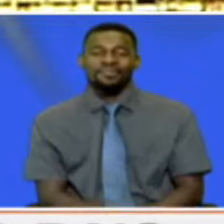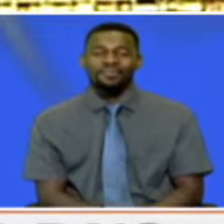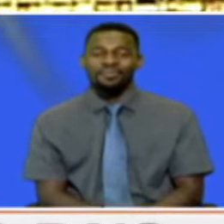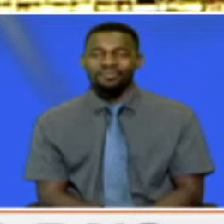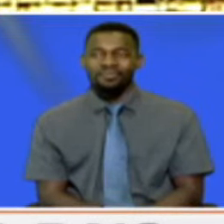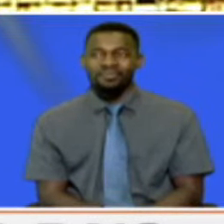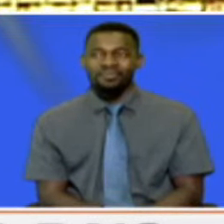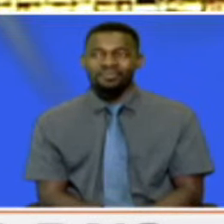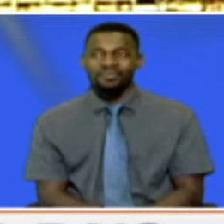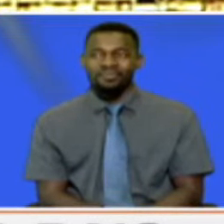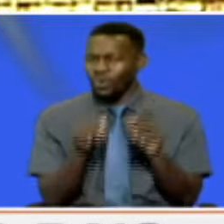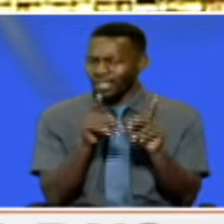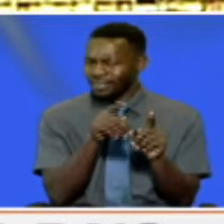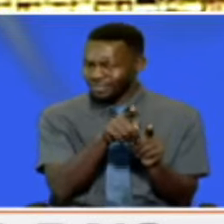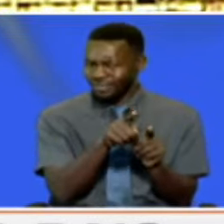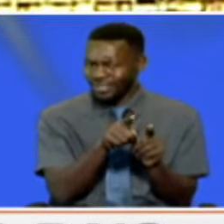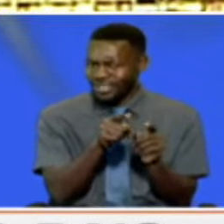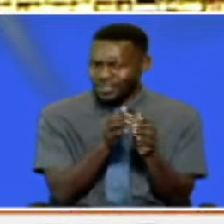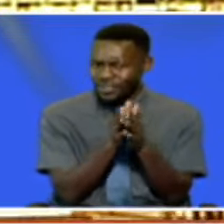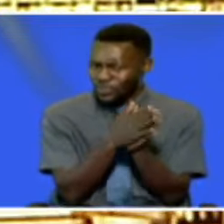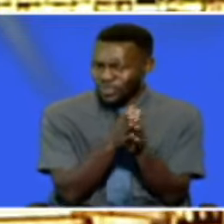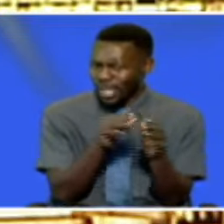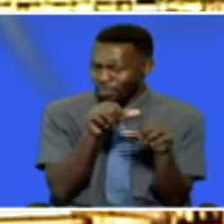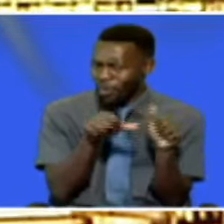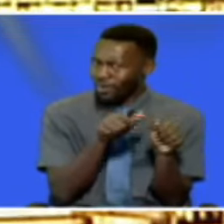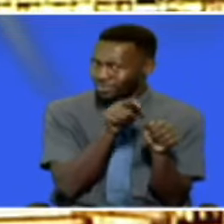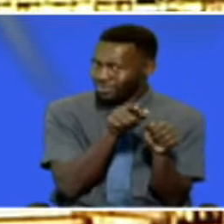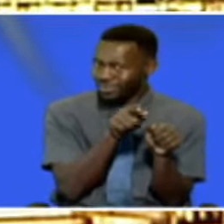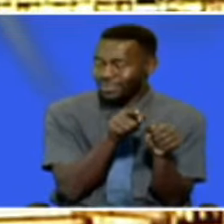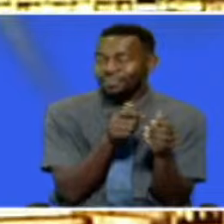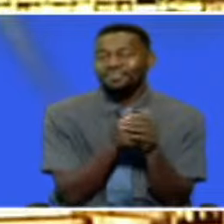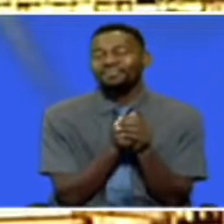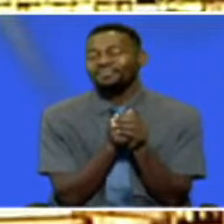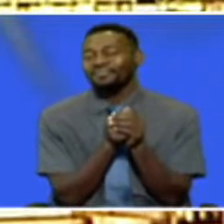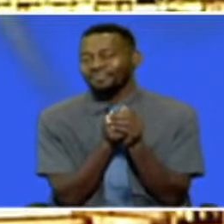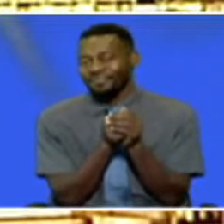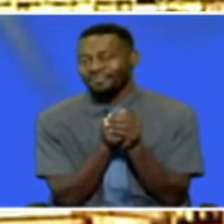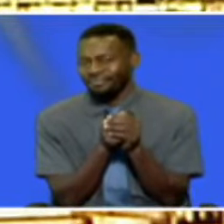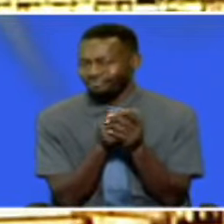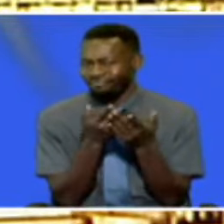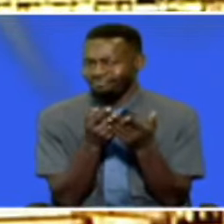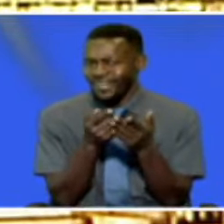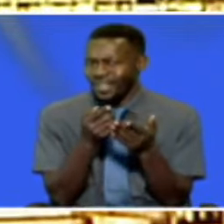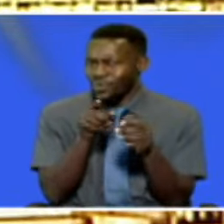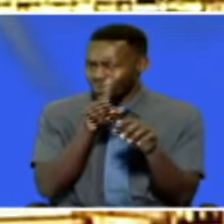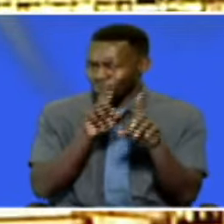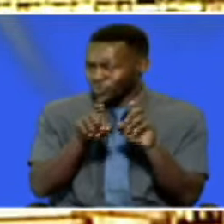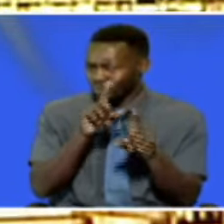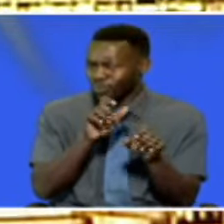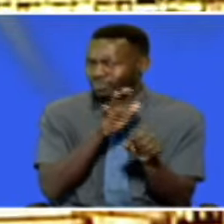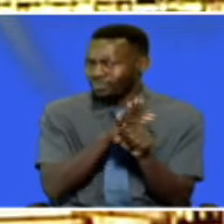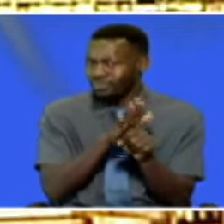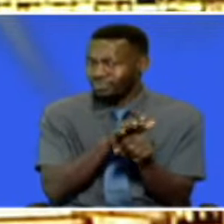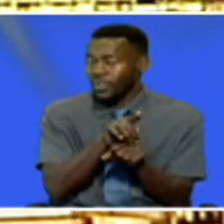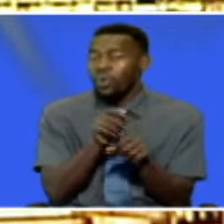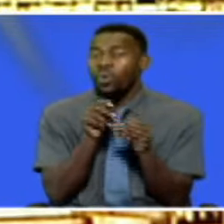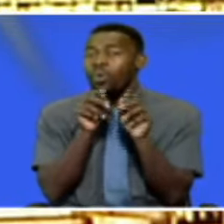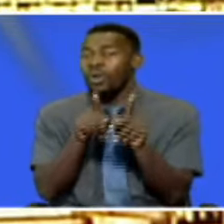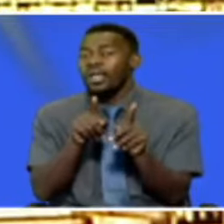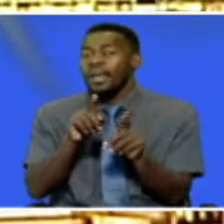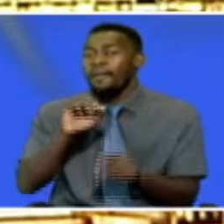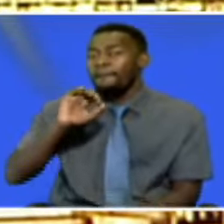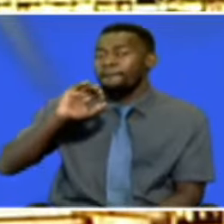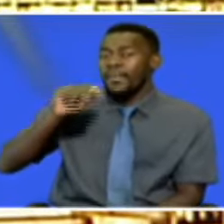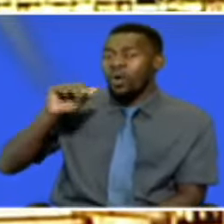Kwa mujibu wa taarifa ya Grace Nganga, kuna uhasama. Lakini wazee wa jamii ya Kikuyu wanaoishi kaunti mbalimbali ukanda wa bonde la Ufa wameanzisha juhudi